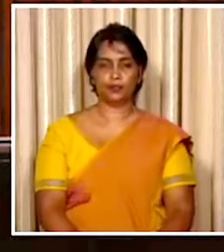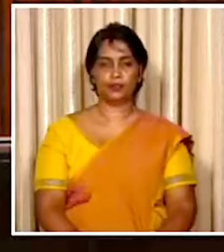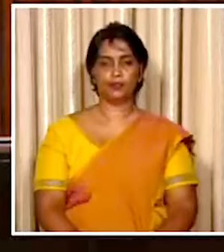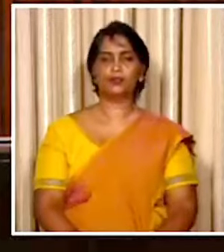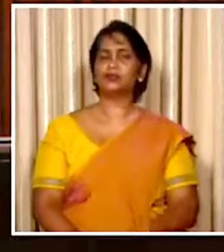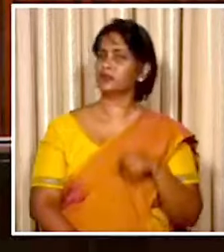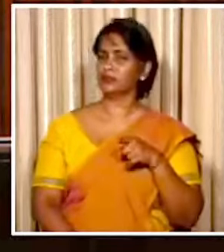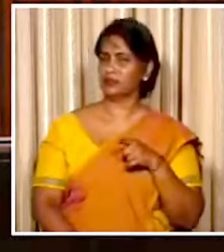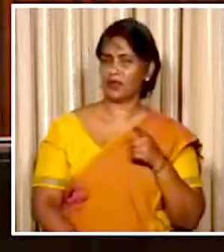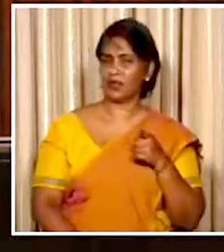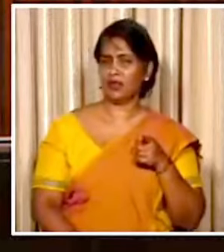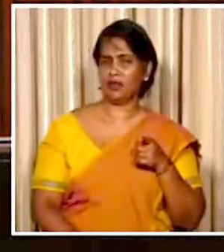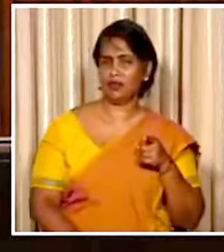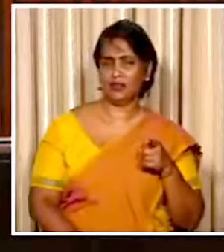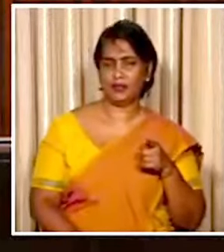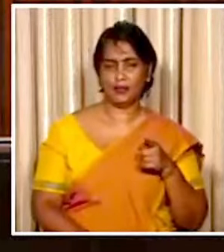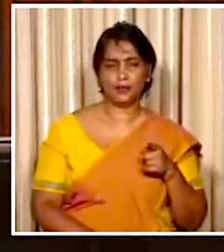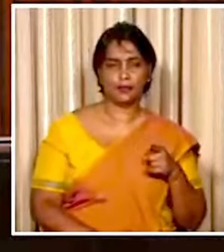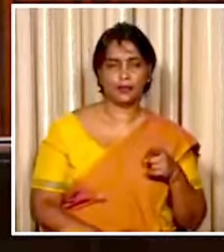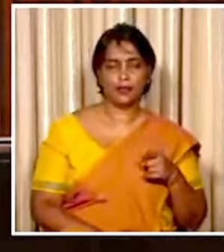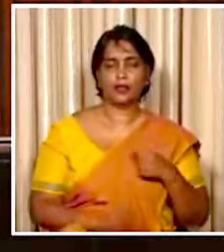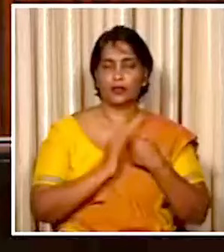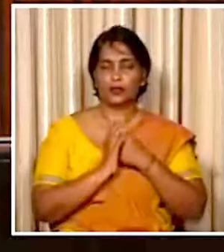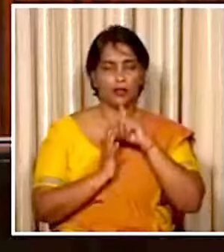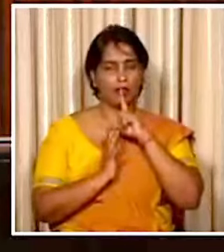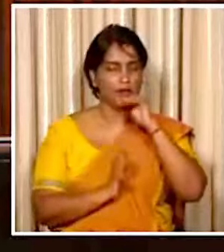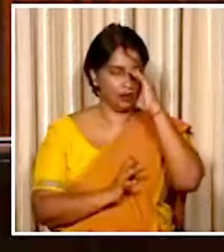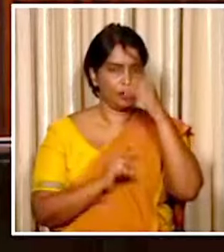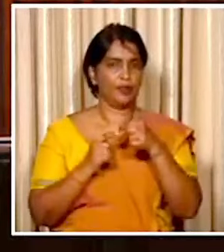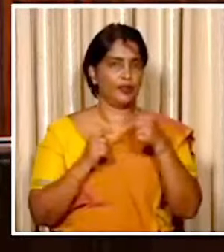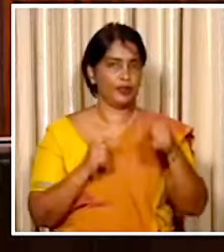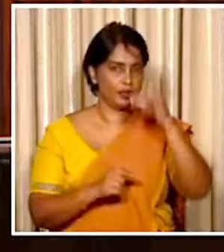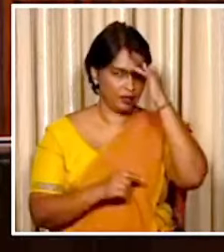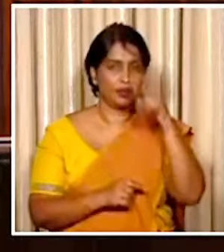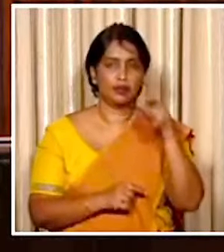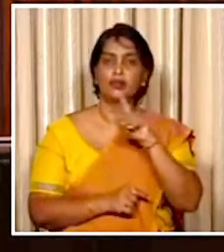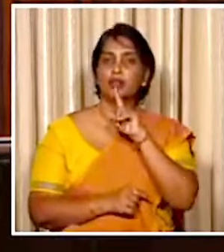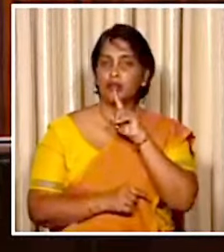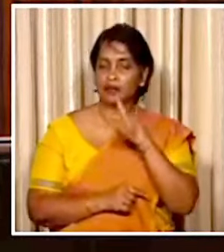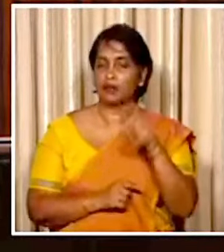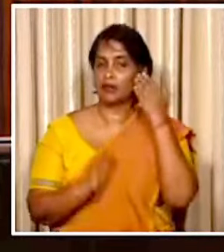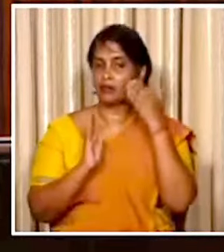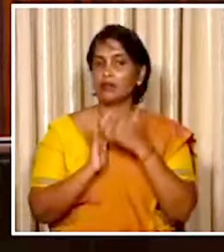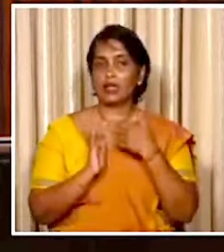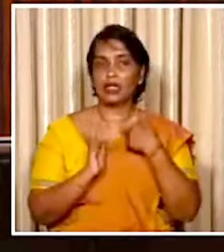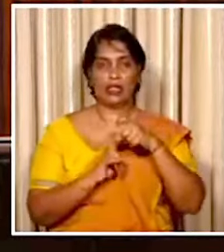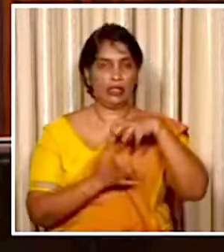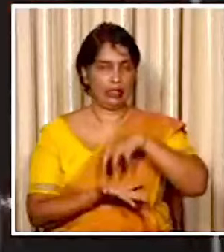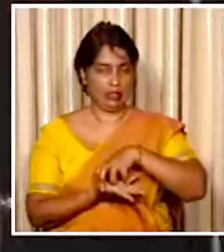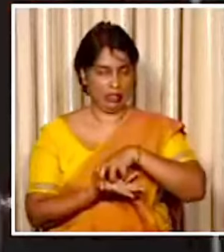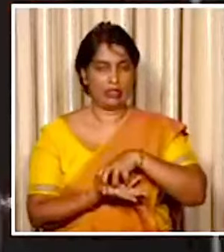මොකද මේ මේ චන්දිමීර අරු කතානායකතුමනි විපක්ෂ නායකතුමා විසින් යොමු කරලාද කාරණය මගේ දිස්ත්‍රික්කයේ සිද්ධ